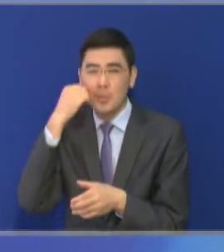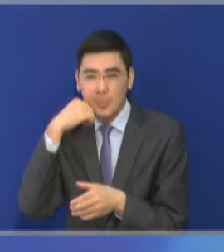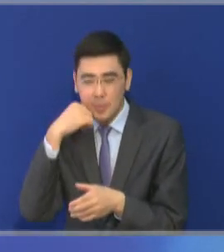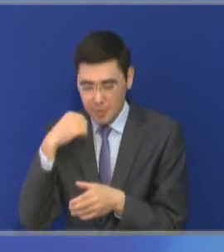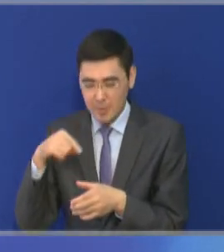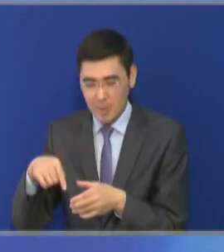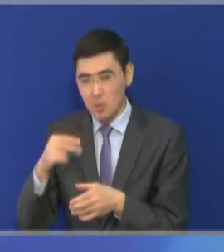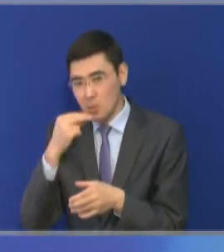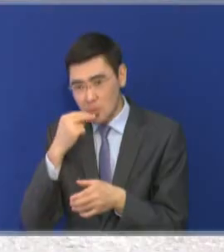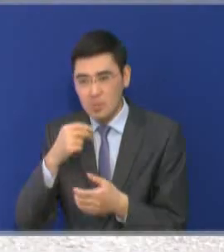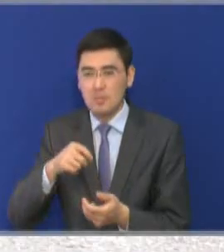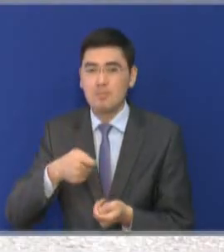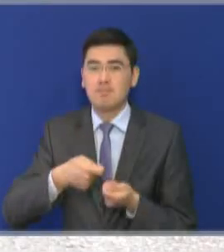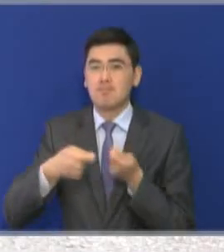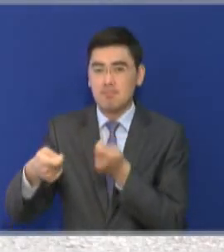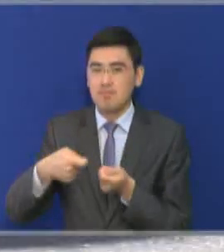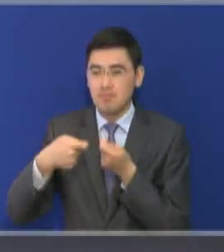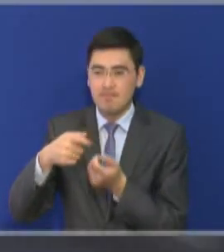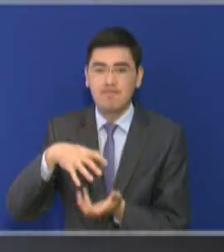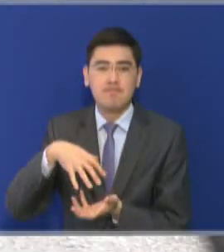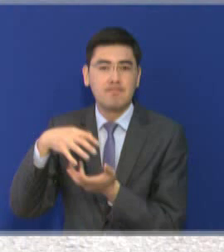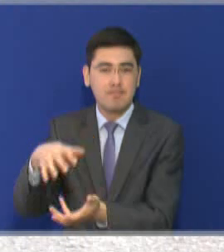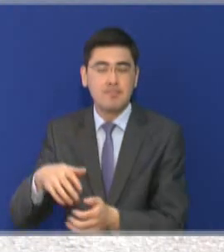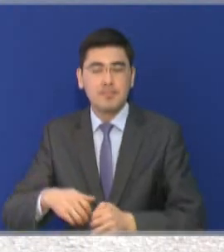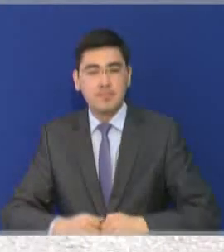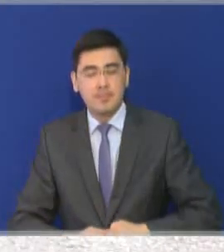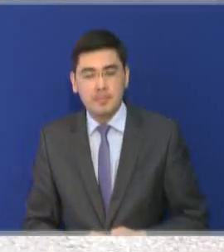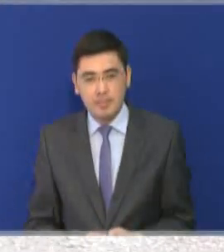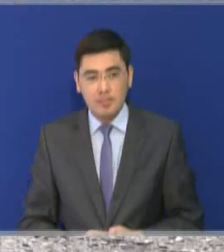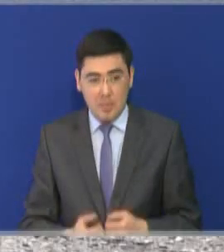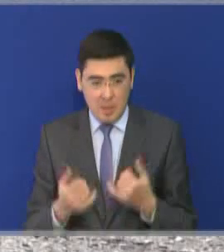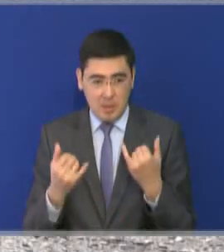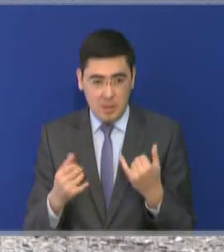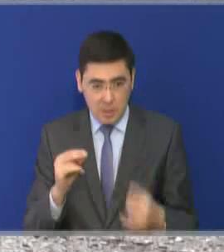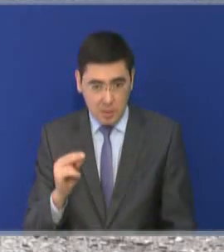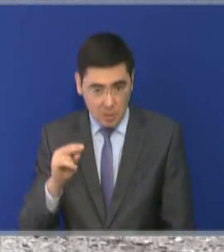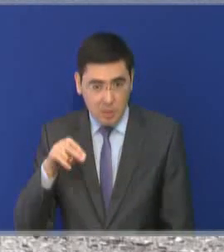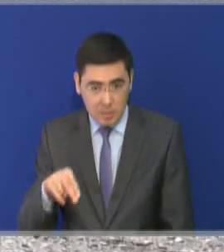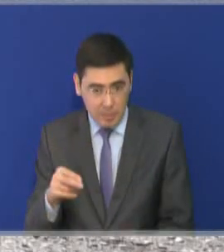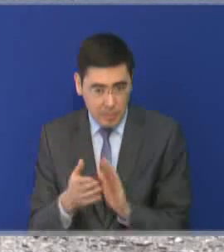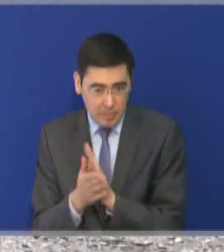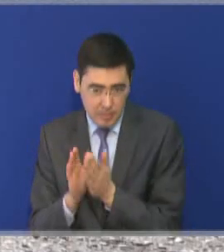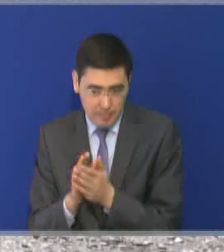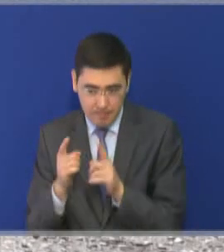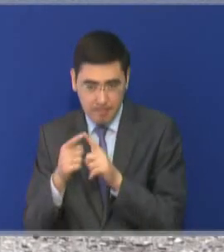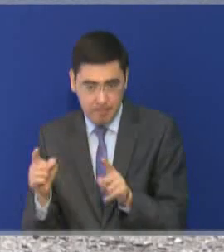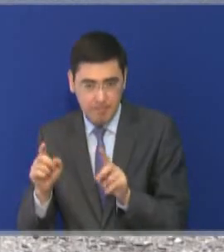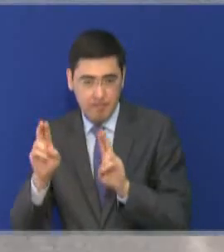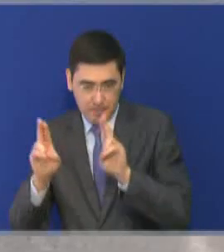них в сложное время. Во время ЧП в стране важно соблюдать меры предосторожности. Как предупреждают эксперты,